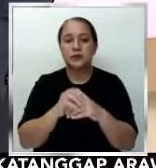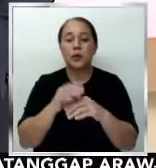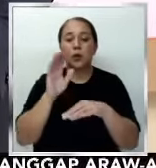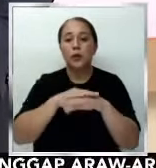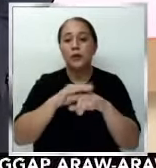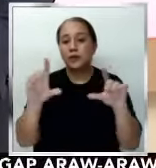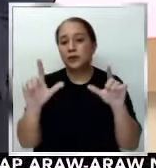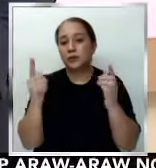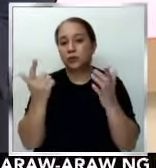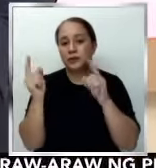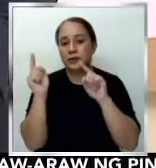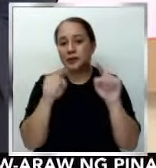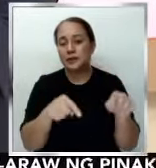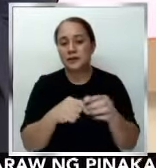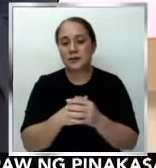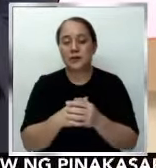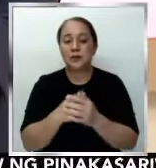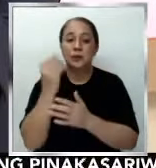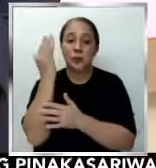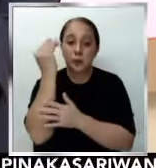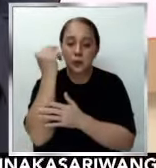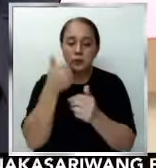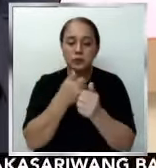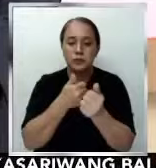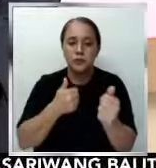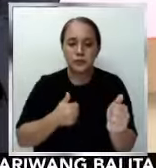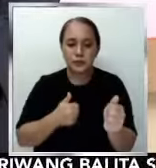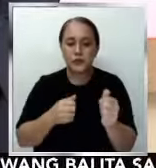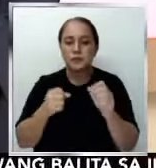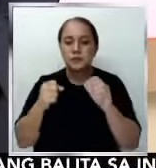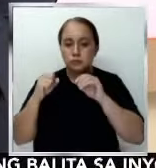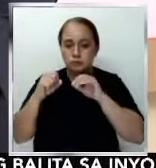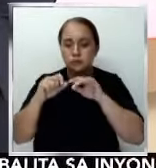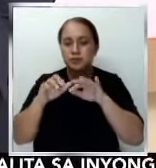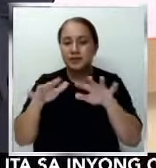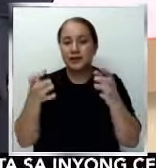dumalo. Yan daw ay para maiwasan maging super spreader event ang pista.